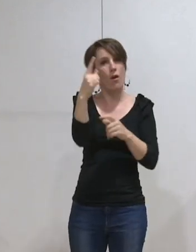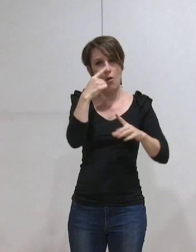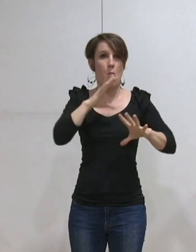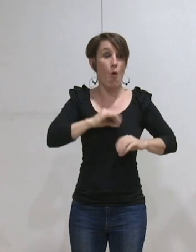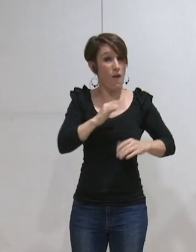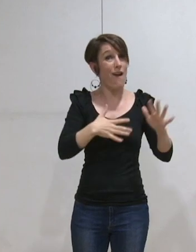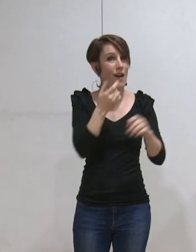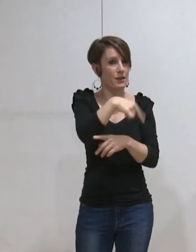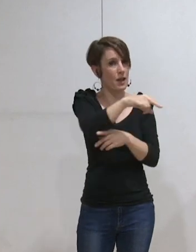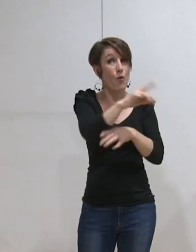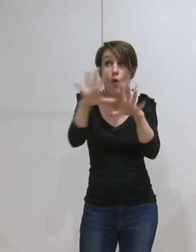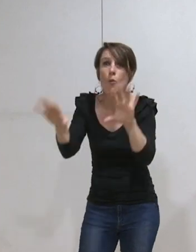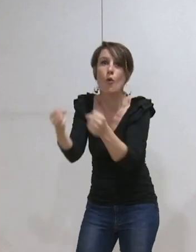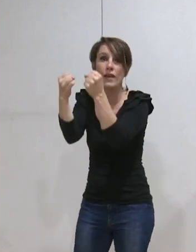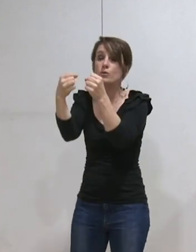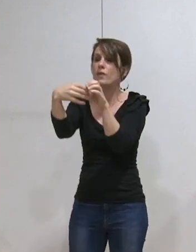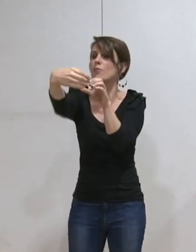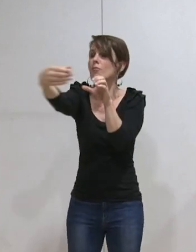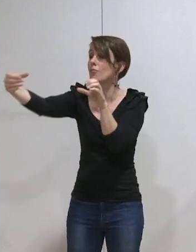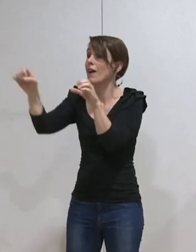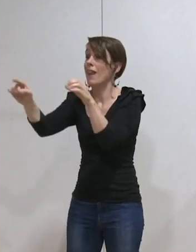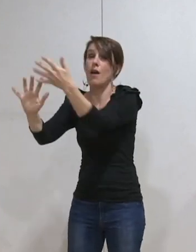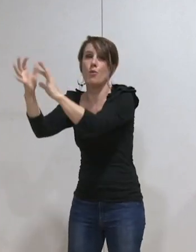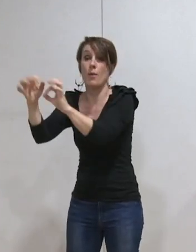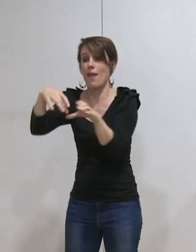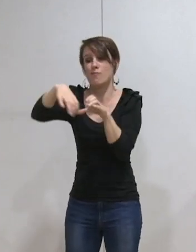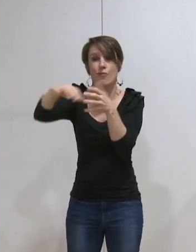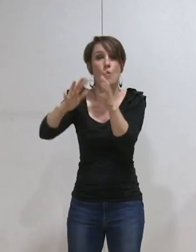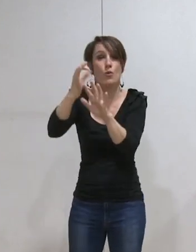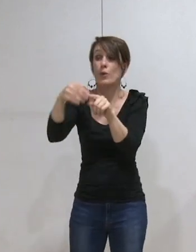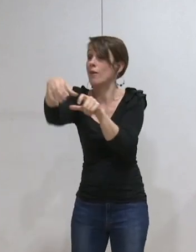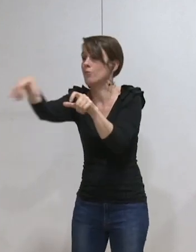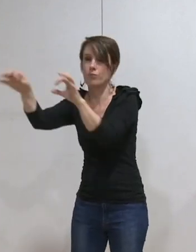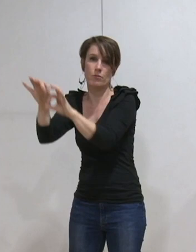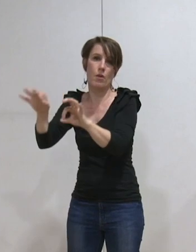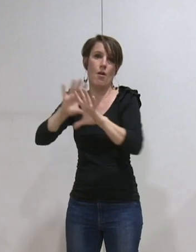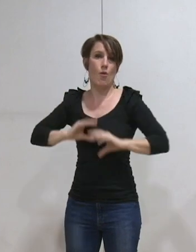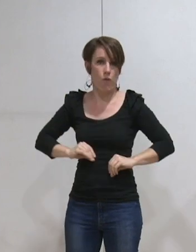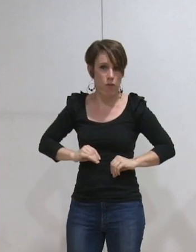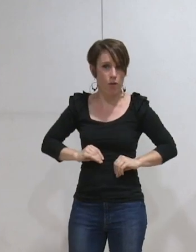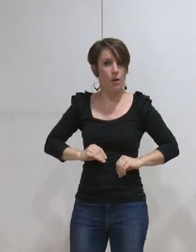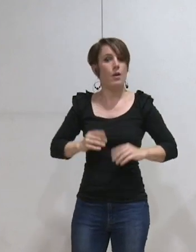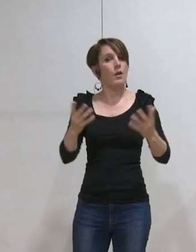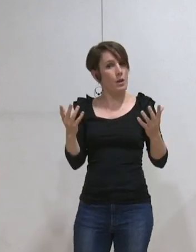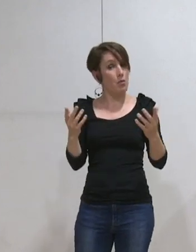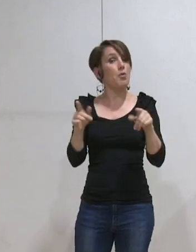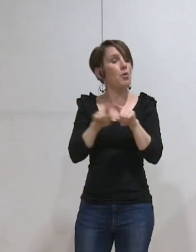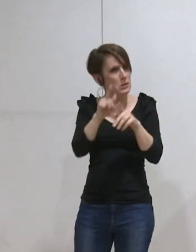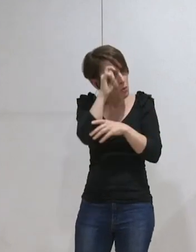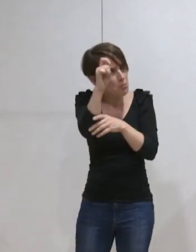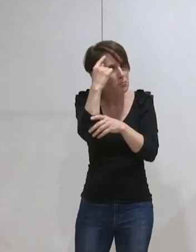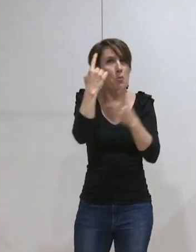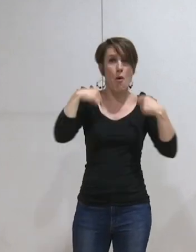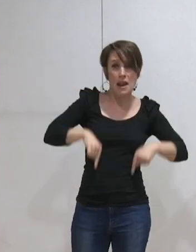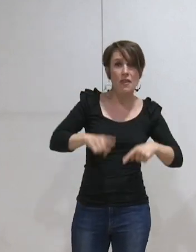du bâtiment rendre hommage également à l'état à la région qui nous ont appelé pour nous faire spontanément part